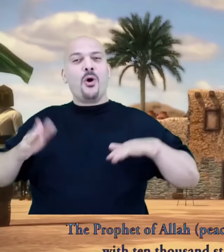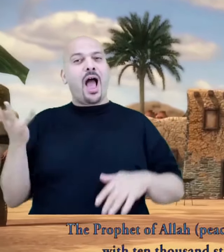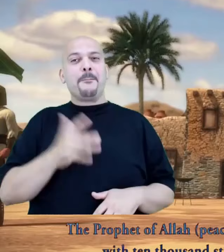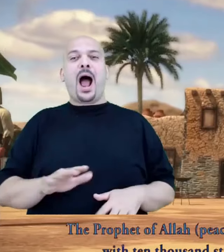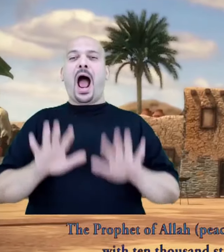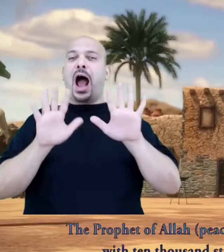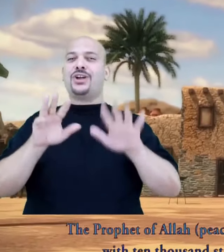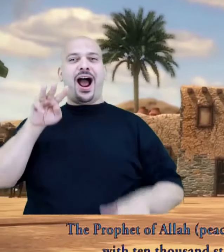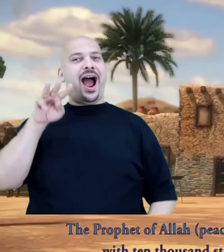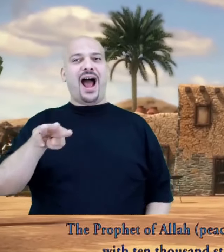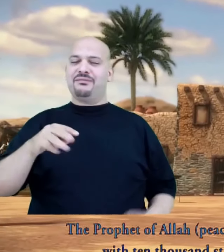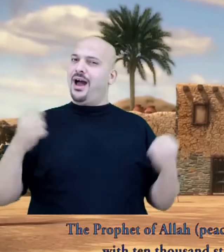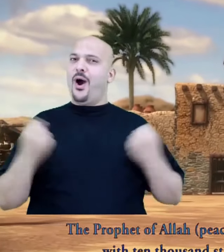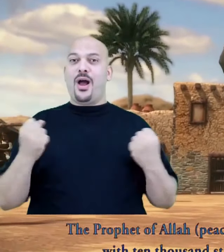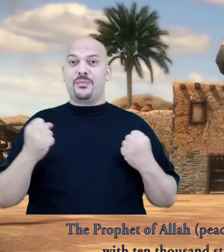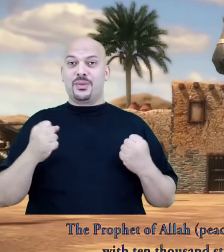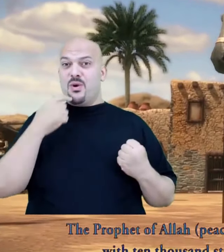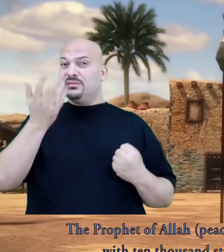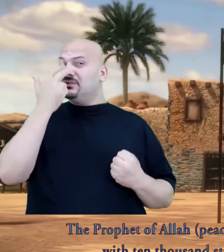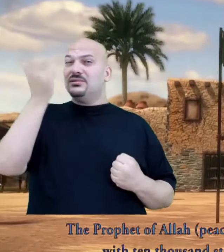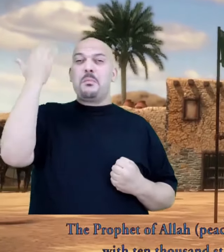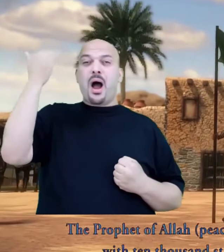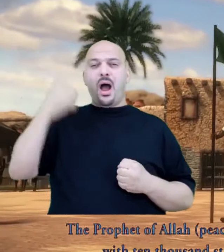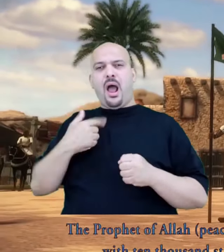بعشرة آلاف مسلم أقوياء،